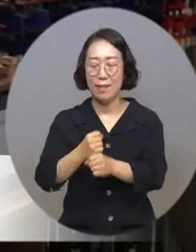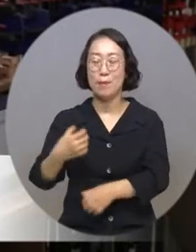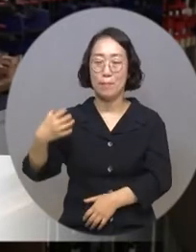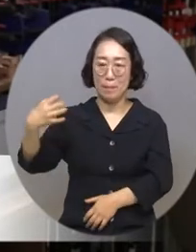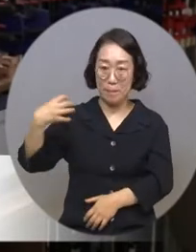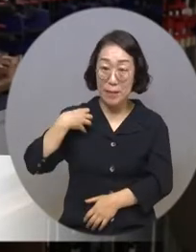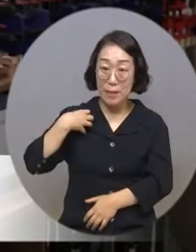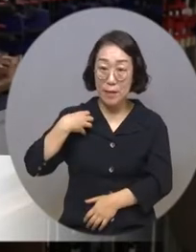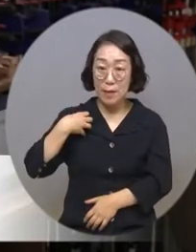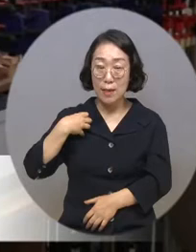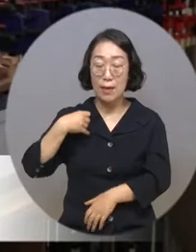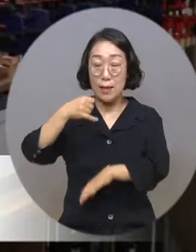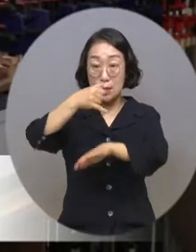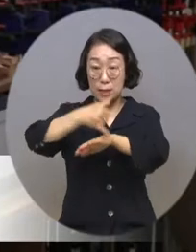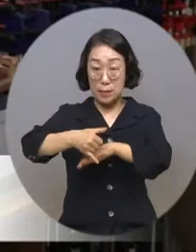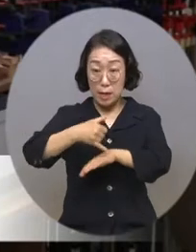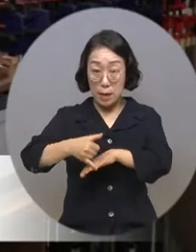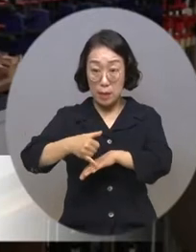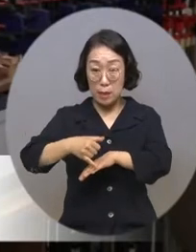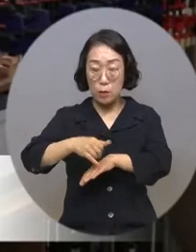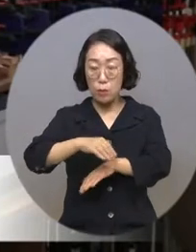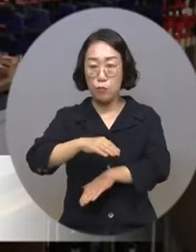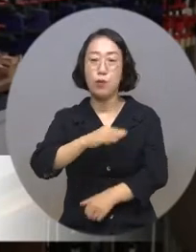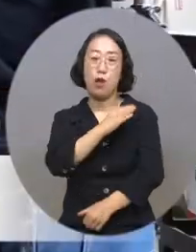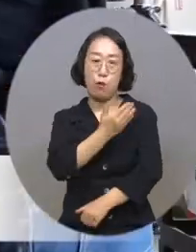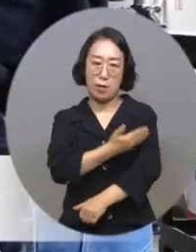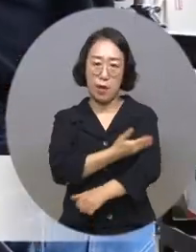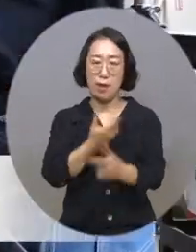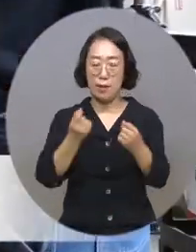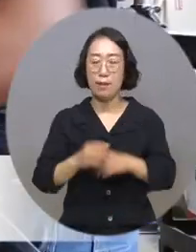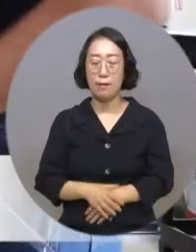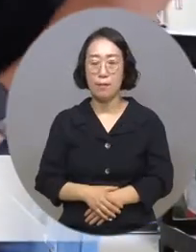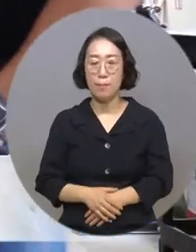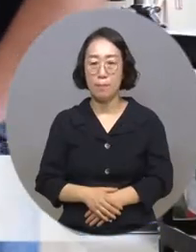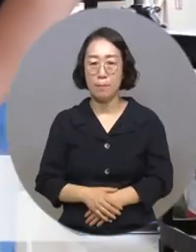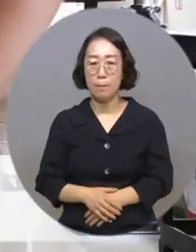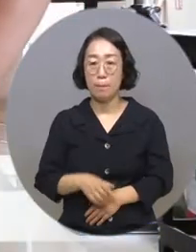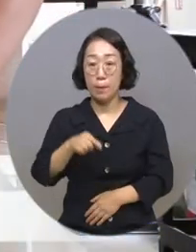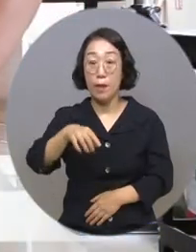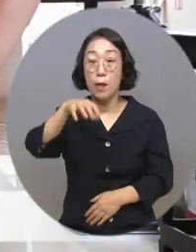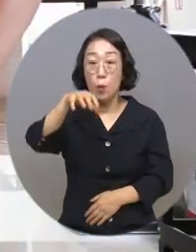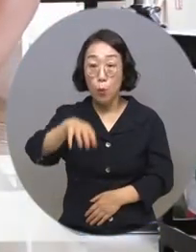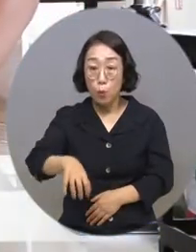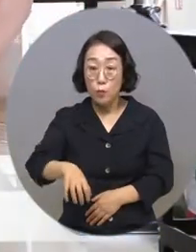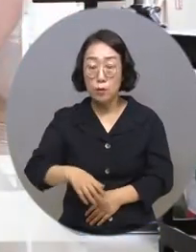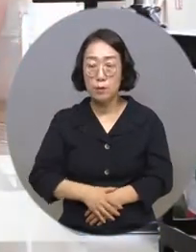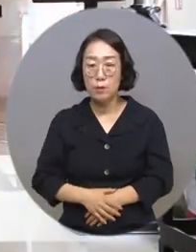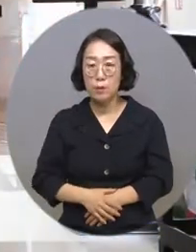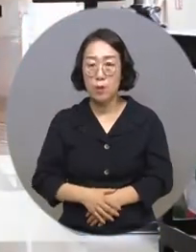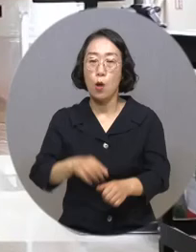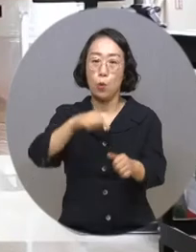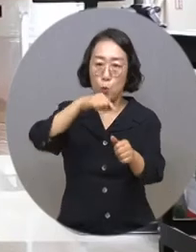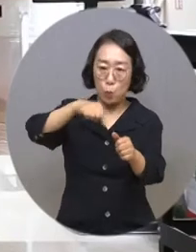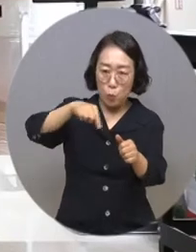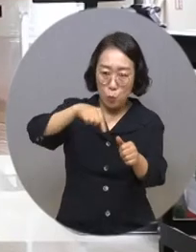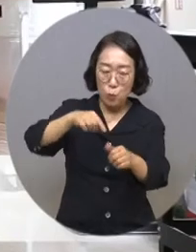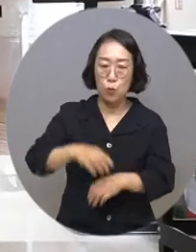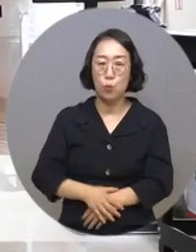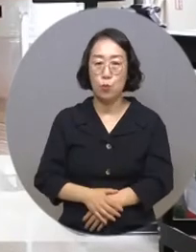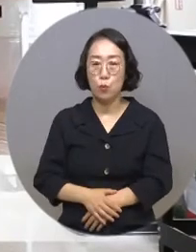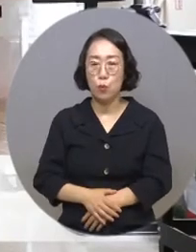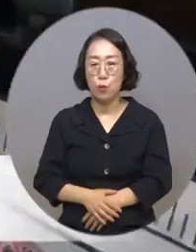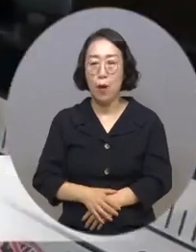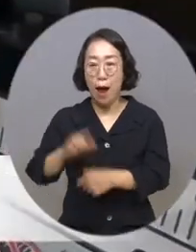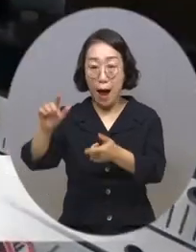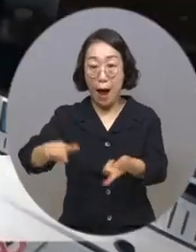디자인을 푸는 거는 디자이너의 역량이라고 생각합니다. 저희 반지름 목공방은 짜맞춤 교육 공방, 그리고 원데이